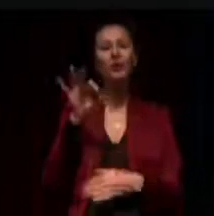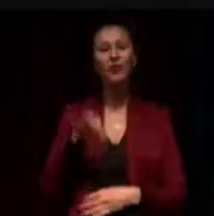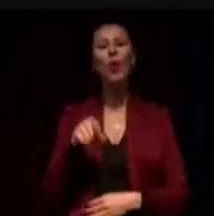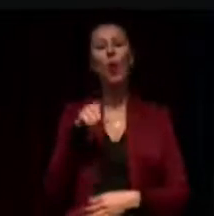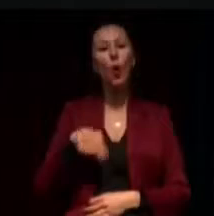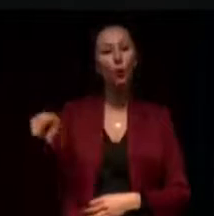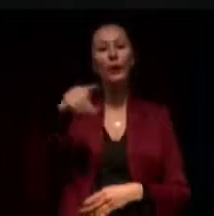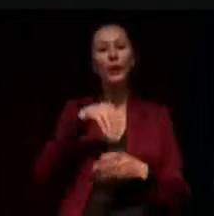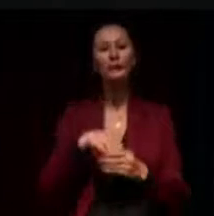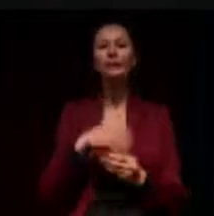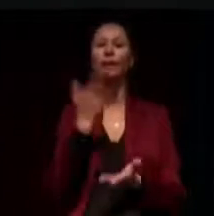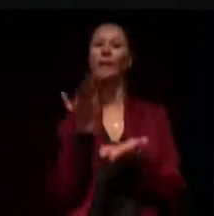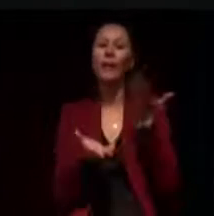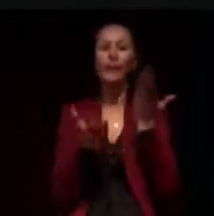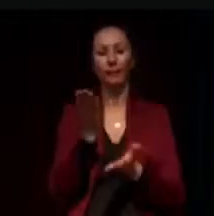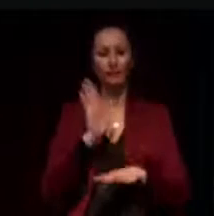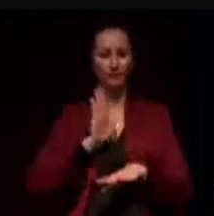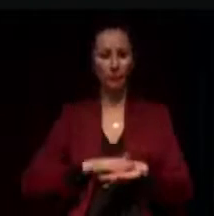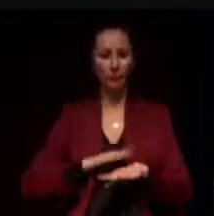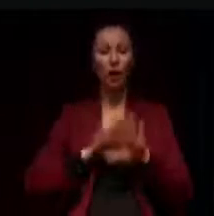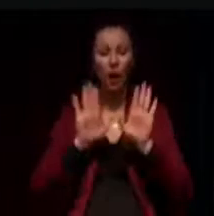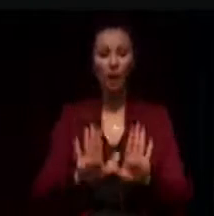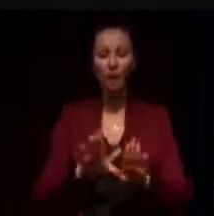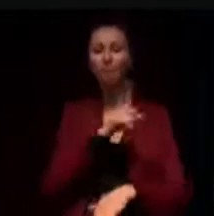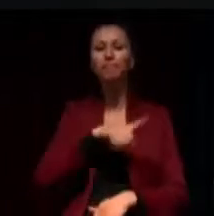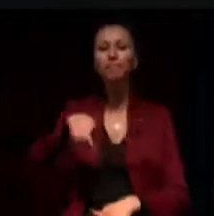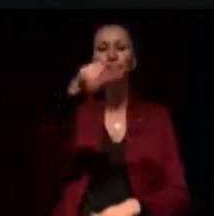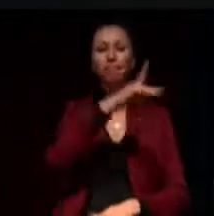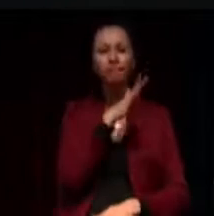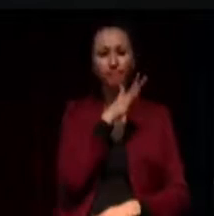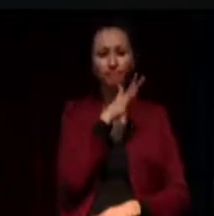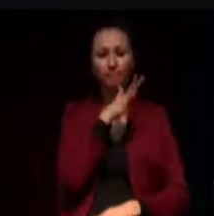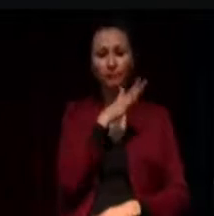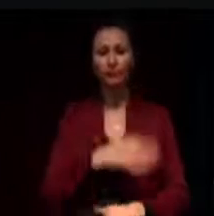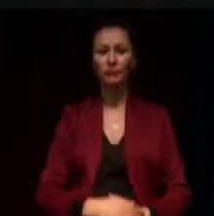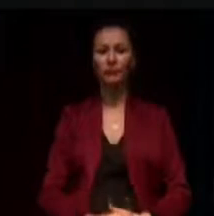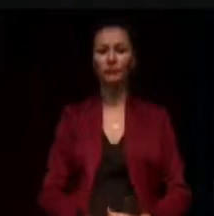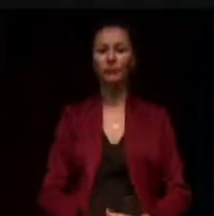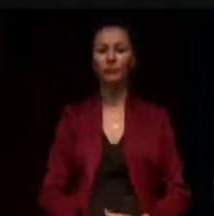Şimdi onun üzerinde değerlendirmeler yapacağız ama takdir edersiniz ki